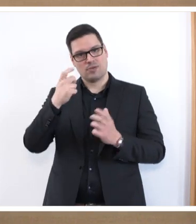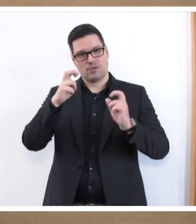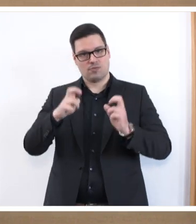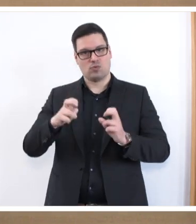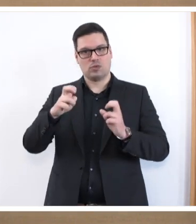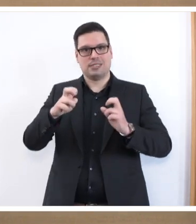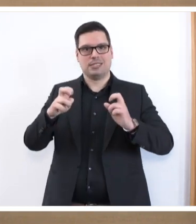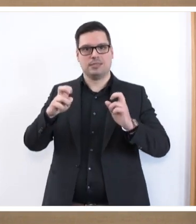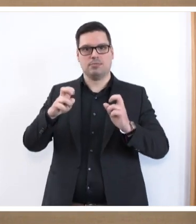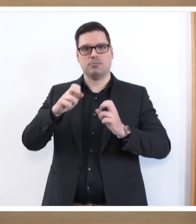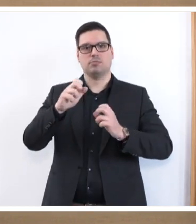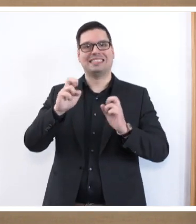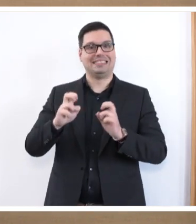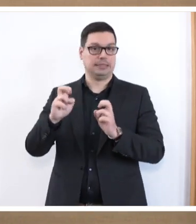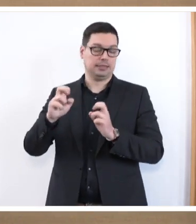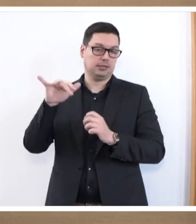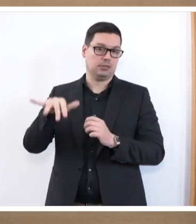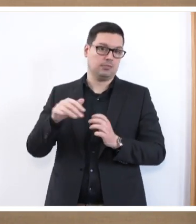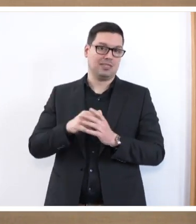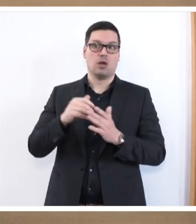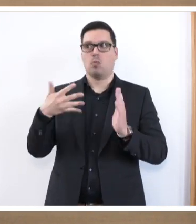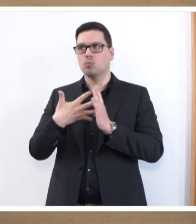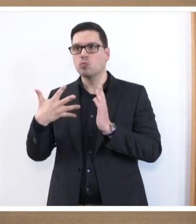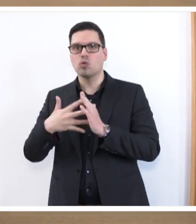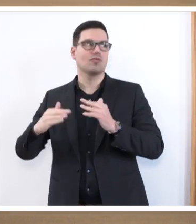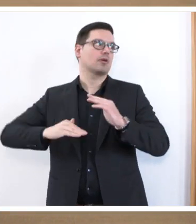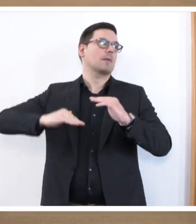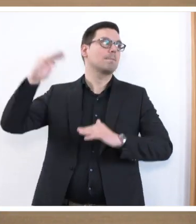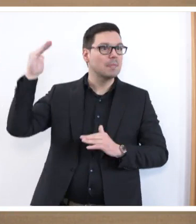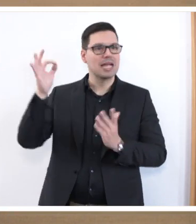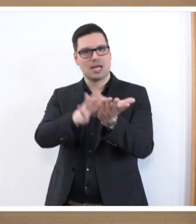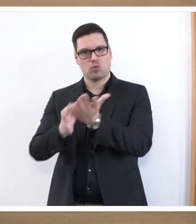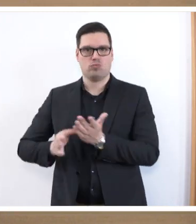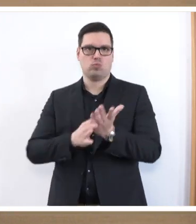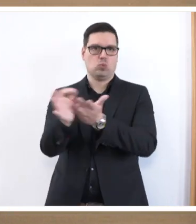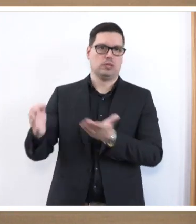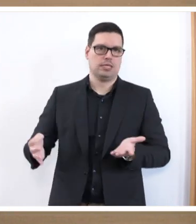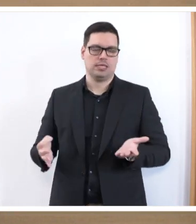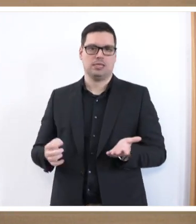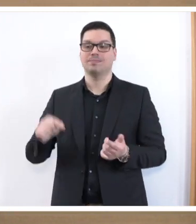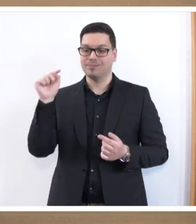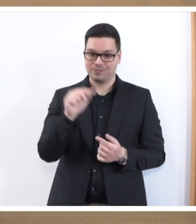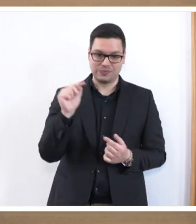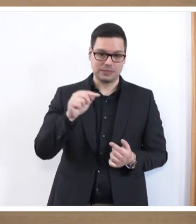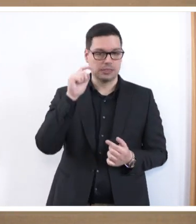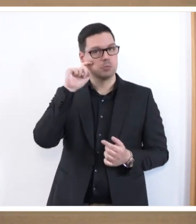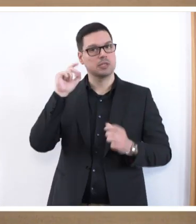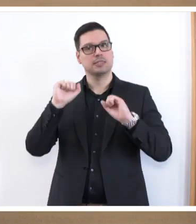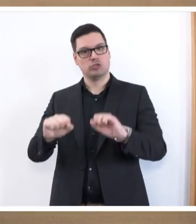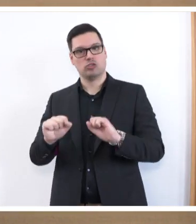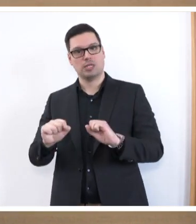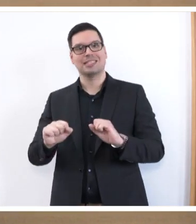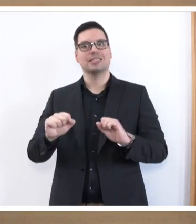hätte das selbstverständlich auch einen erhöhten Prüfaufwand für unsere Kommunen zur Folge. Sie müssten sicherstellen, dass